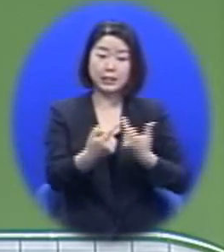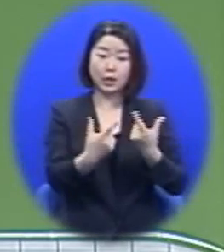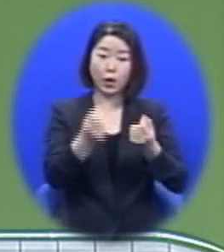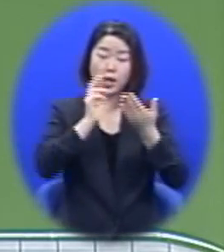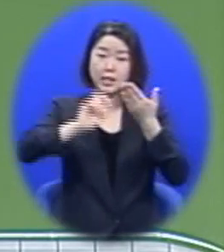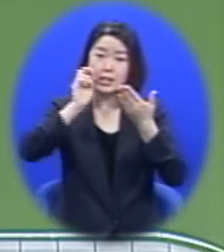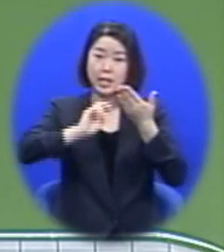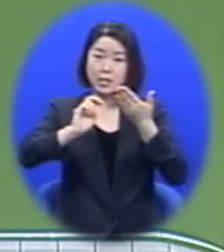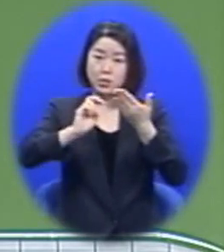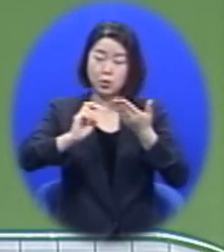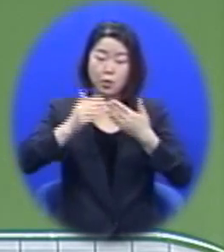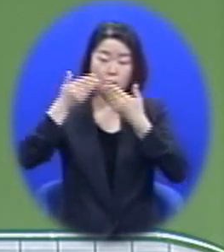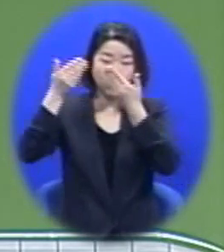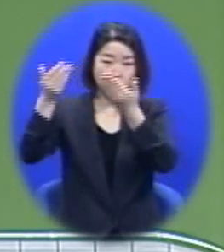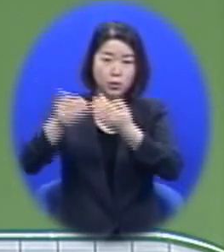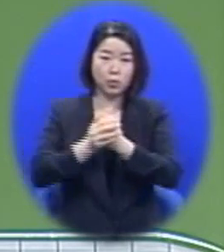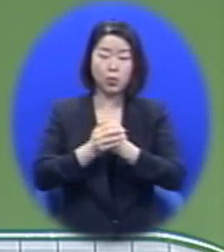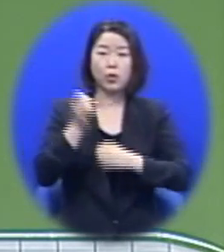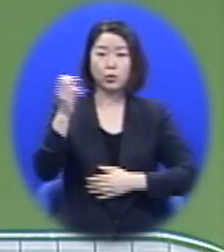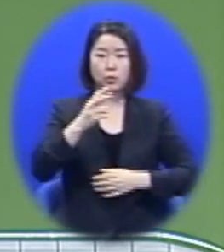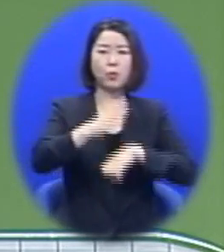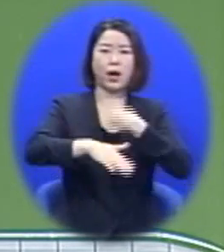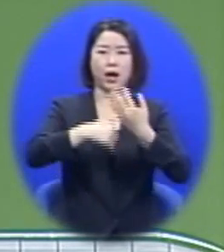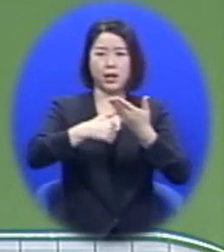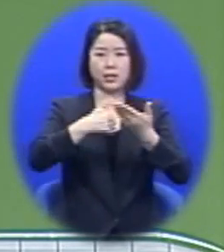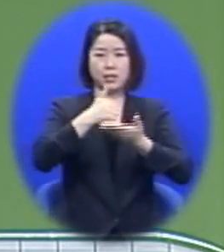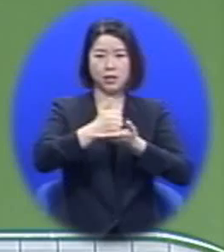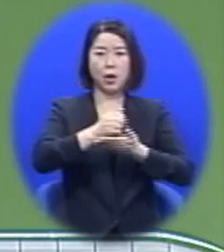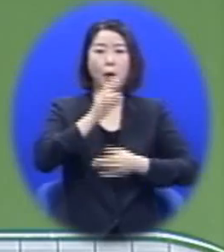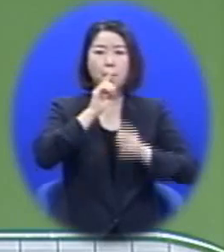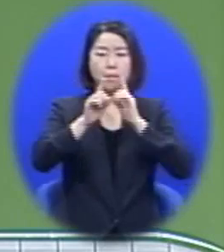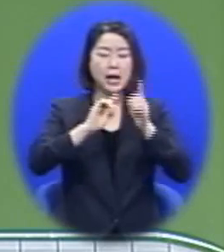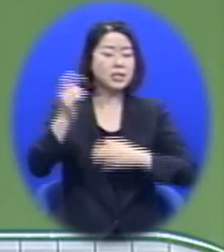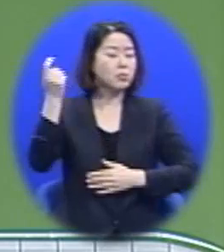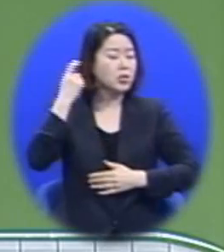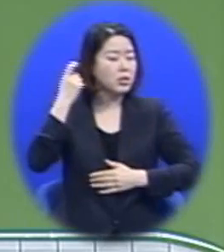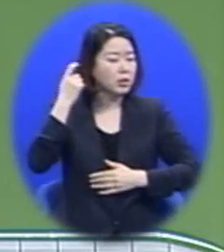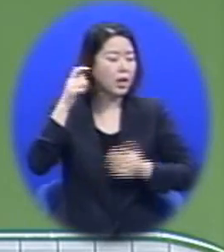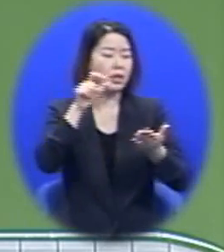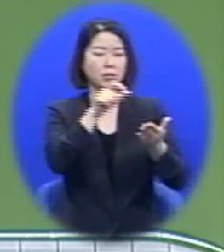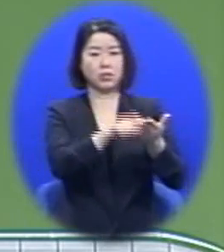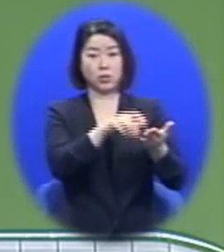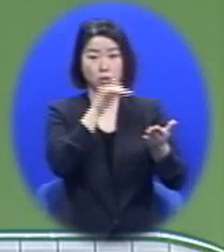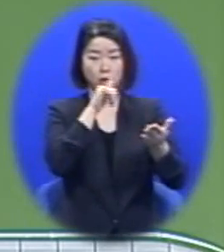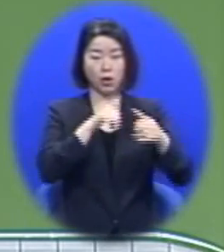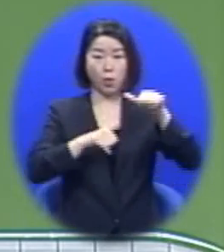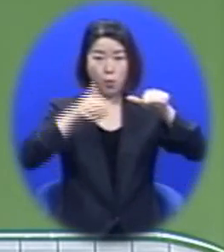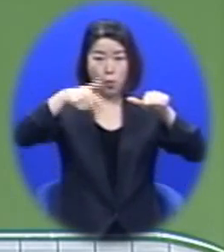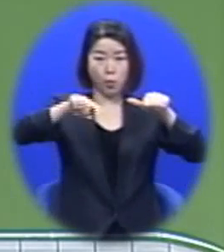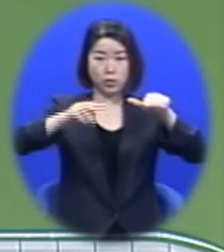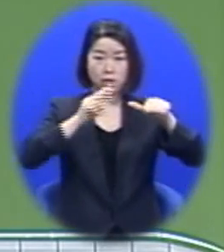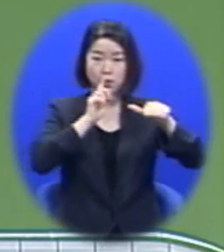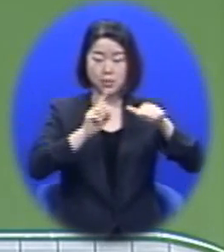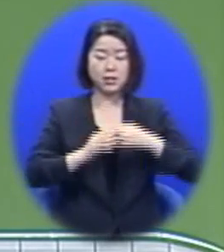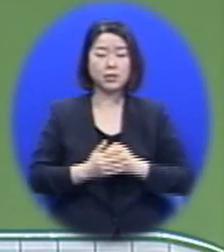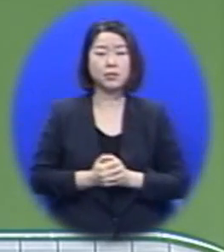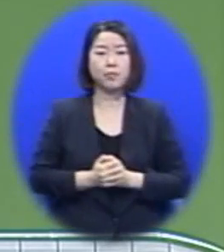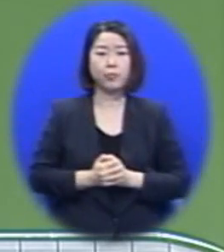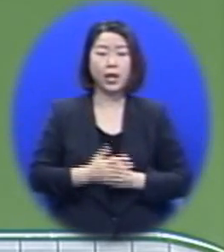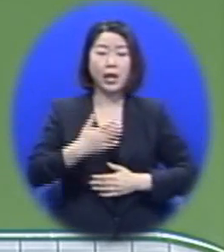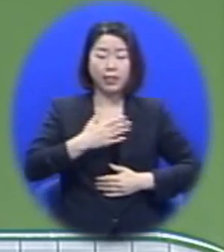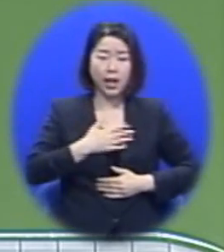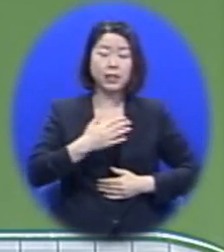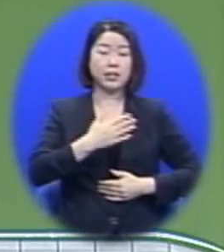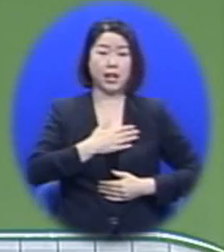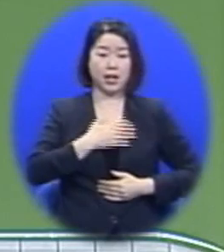찬송하면서 하나님의 말씀을 들었다고 하는 말씀이 나옵니다. 5절 말씀에 보면 나는